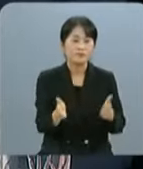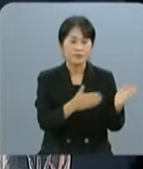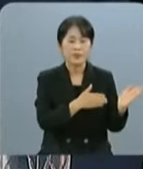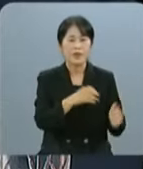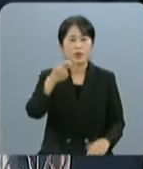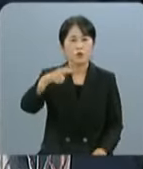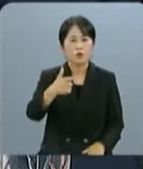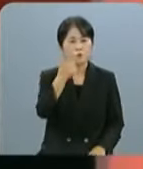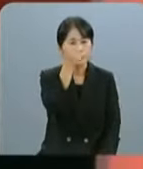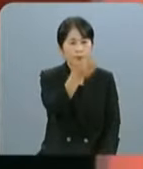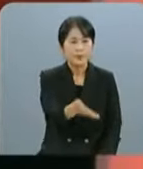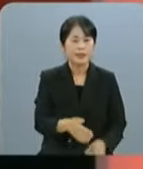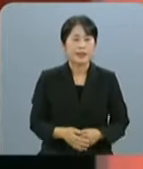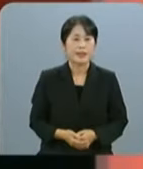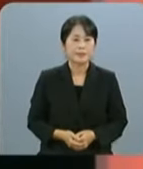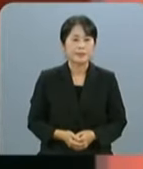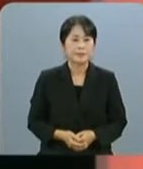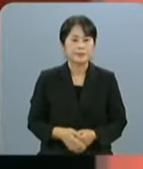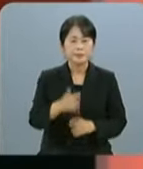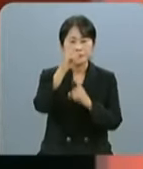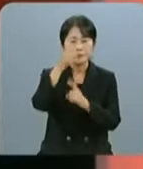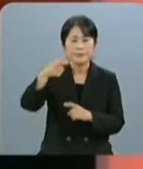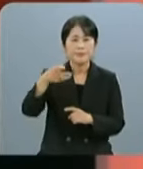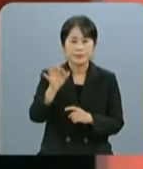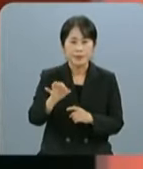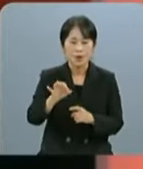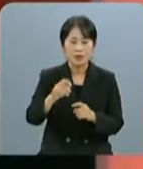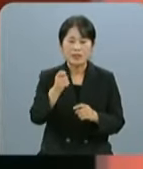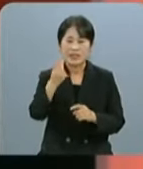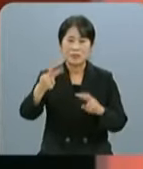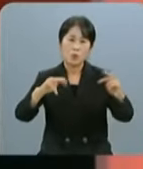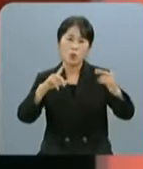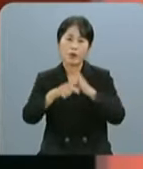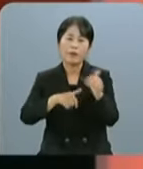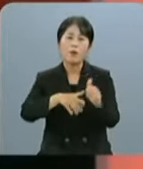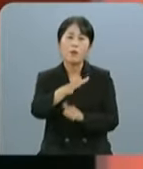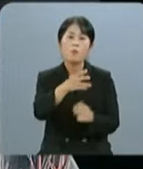후보님. 자 이재명 후보를 무엇으로 TV토론에서 공략하시겠습니까?